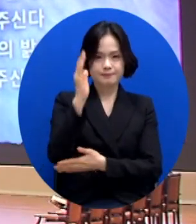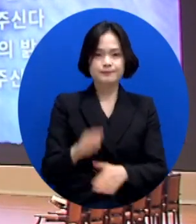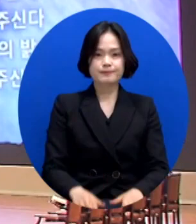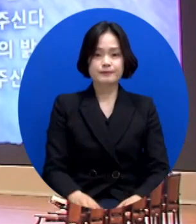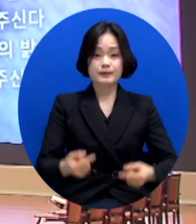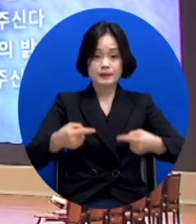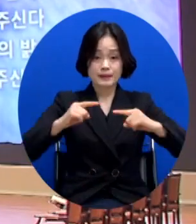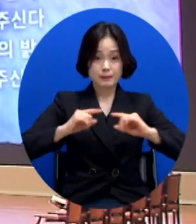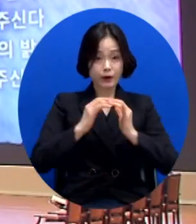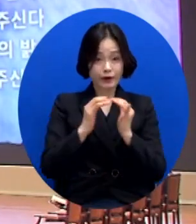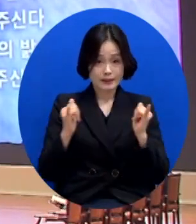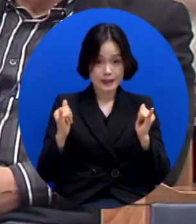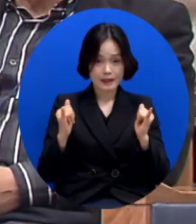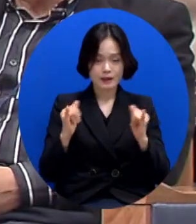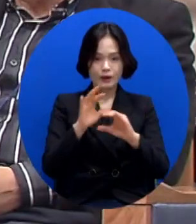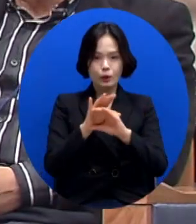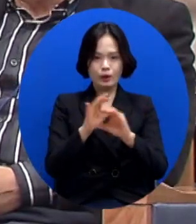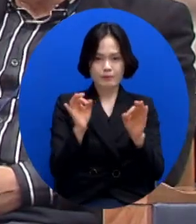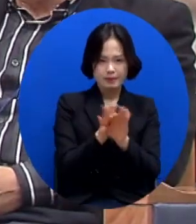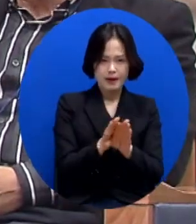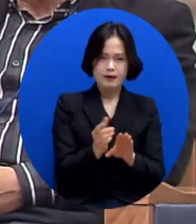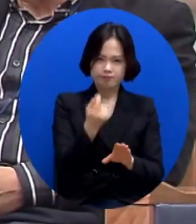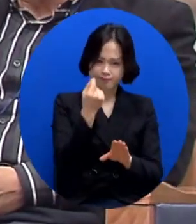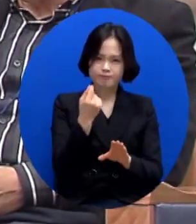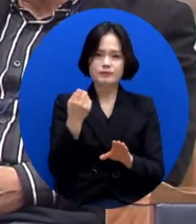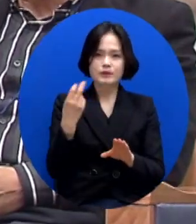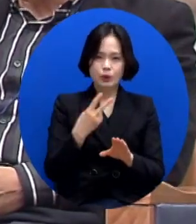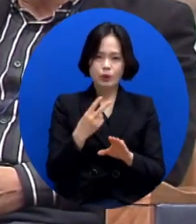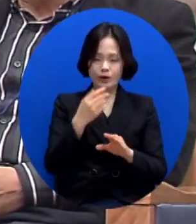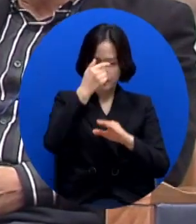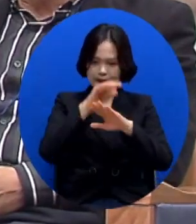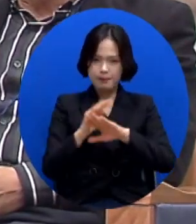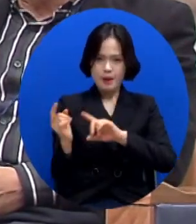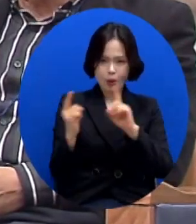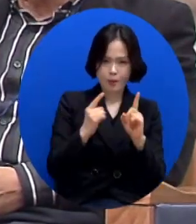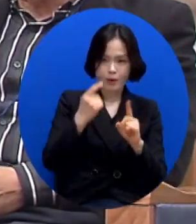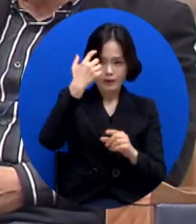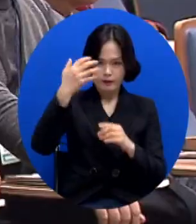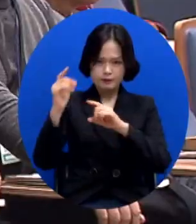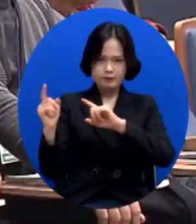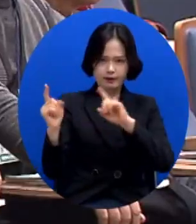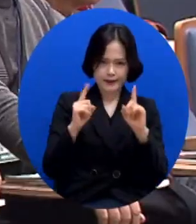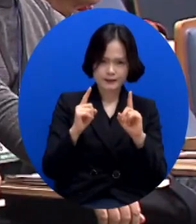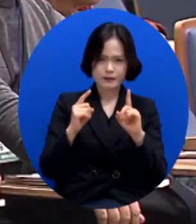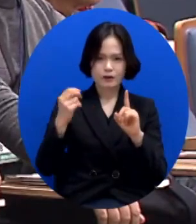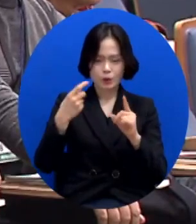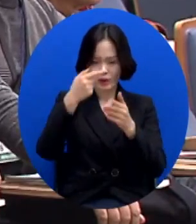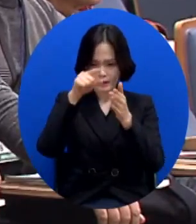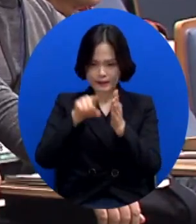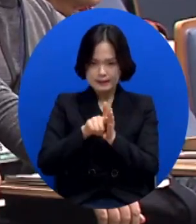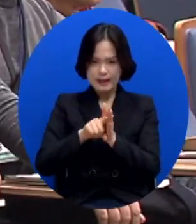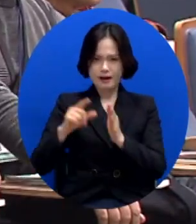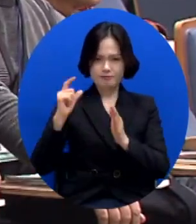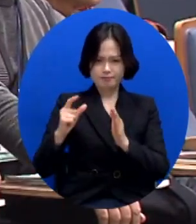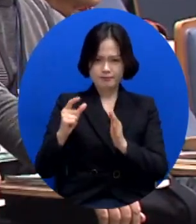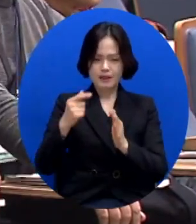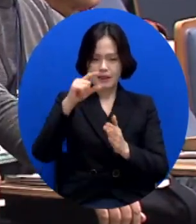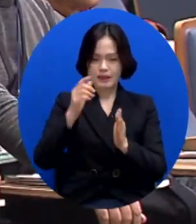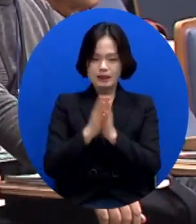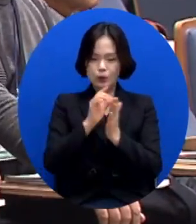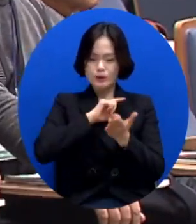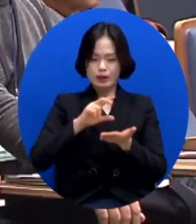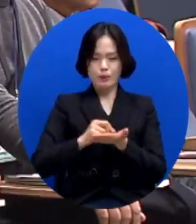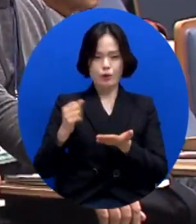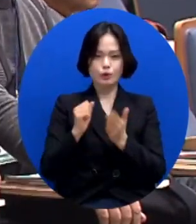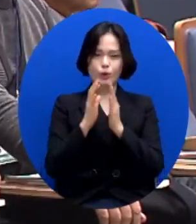참가자들은 코론 알고 종식과 예배 회보 영적 각성과 신앙 운동 강화 등을 기도 제목으로 사물 예정입니다